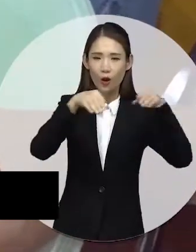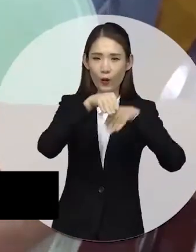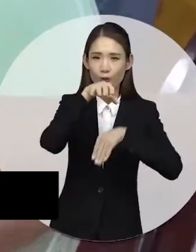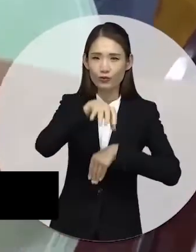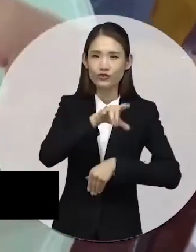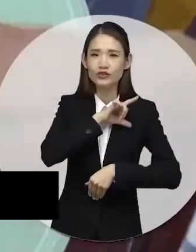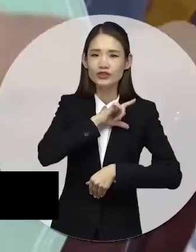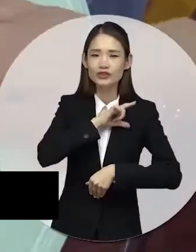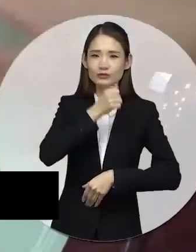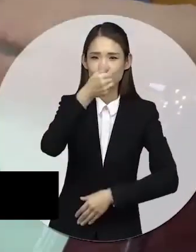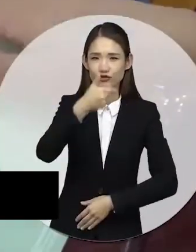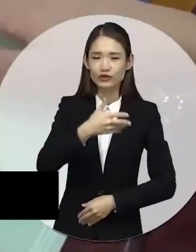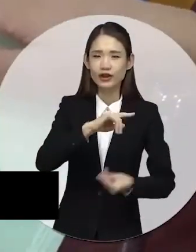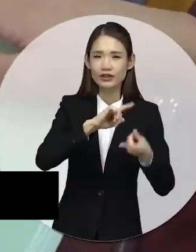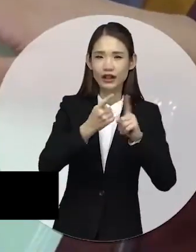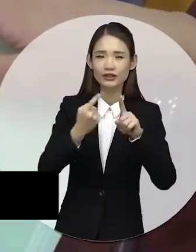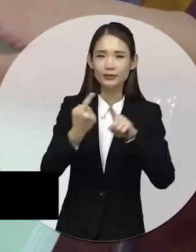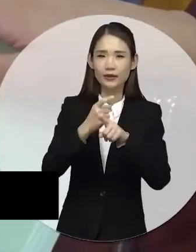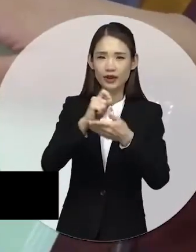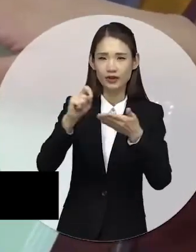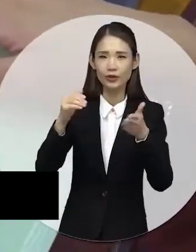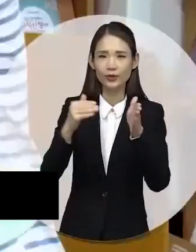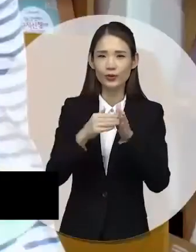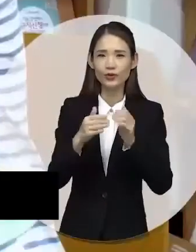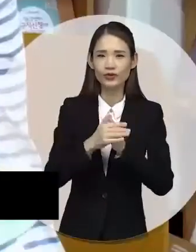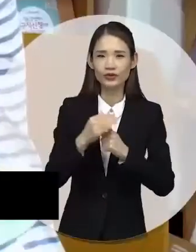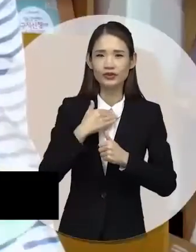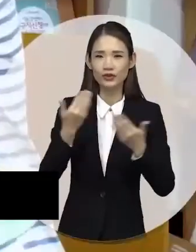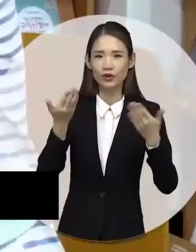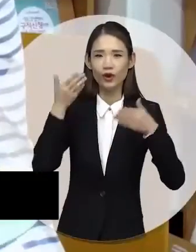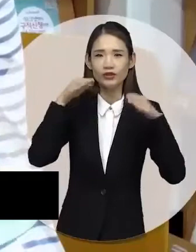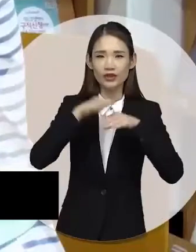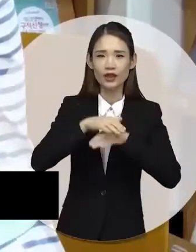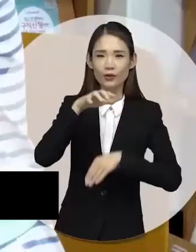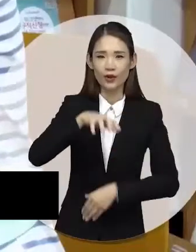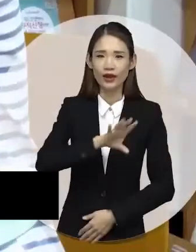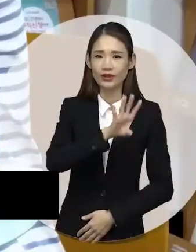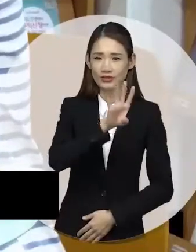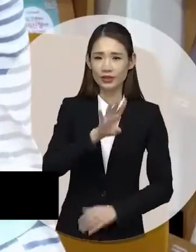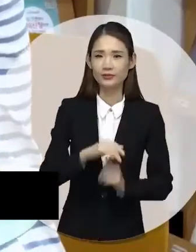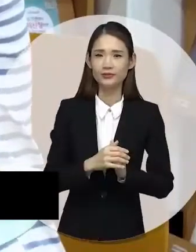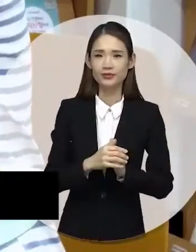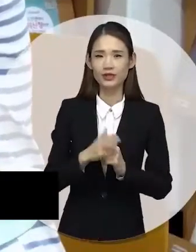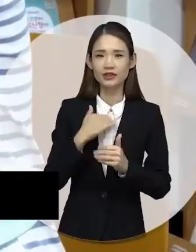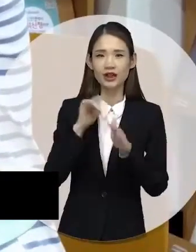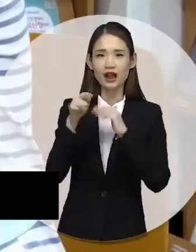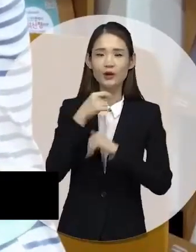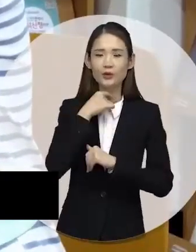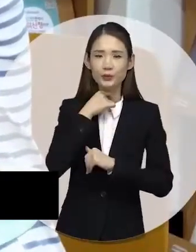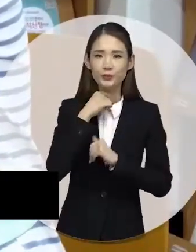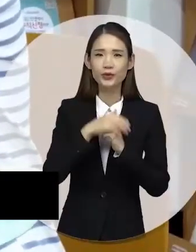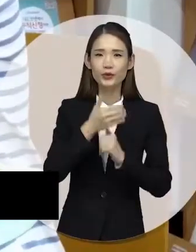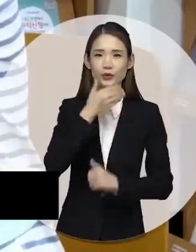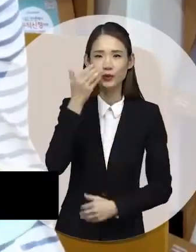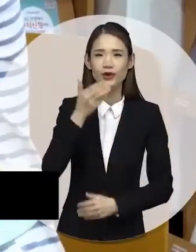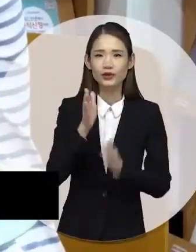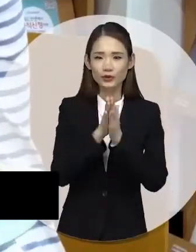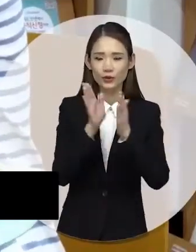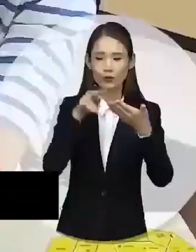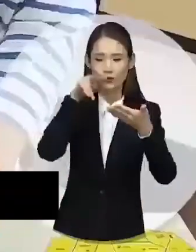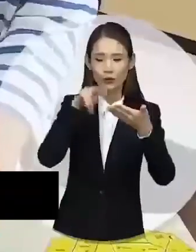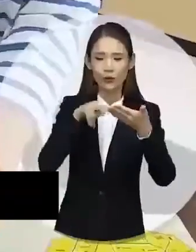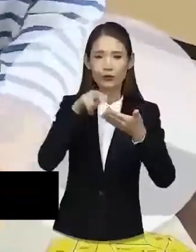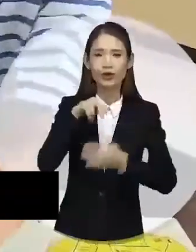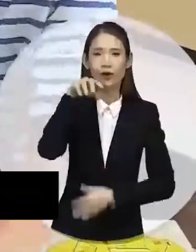이름을. 그러면 여기 뭐야? 우리가 있는 데가 학생회관이니까 응. 4번 학생회관. 그러면은 우리가 가야 될 나의 로망